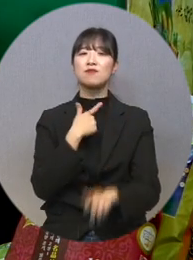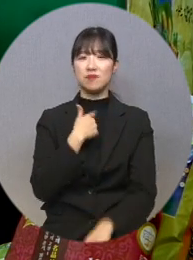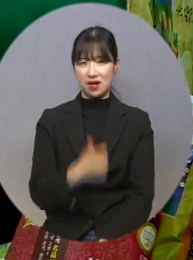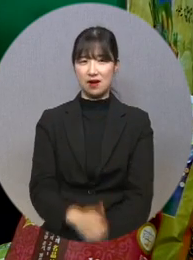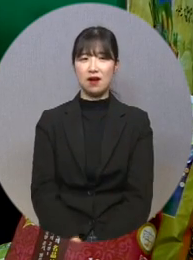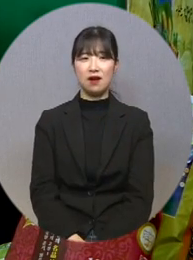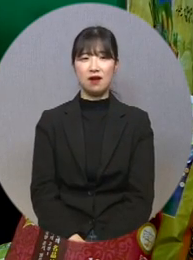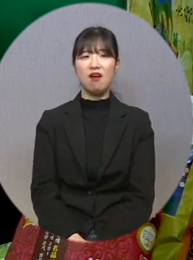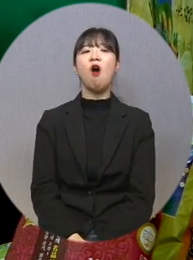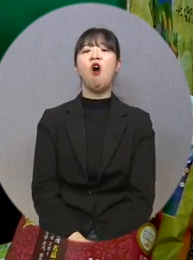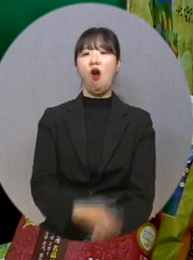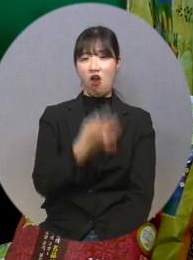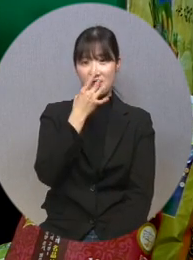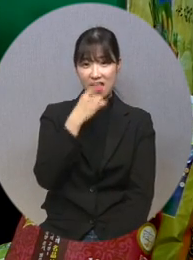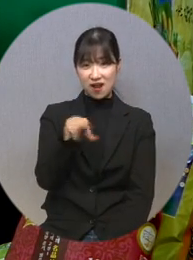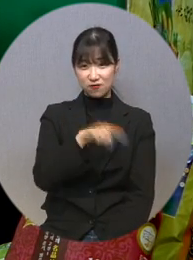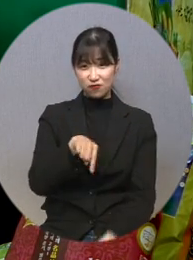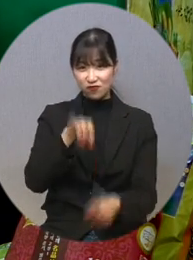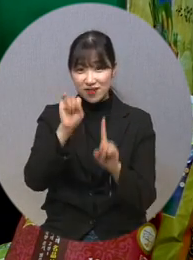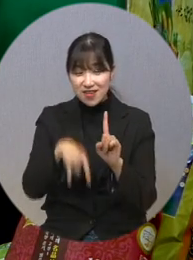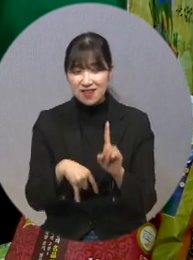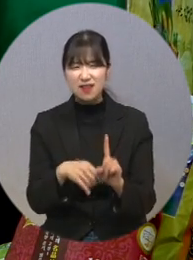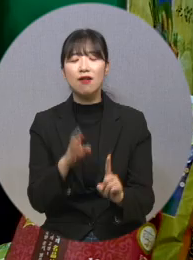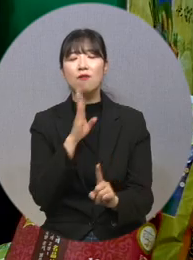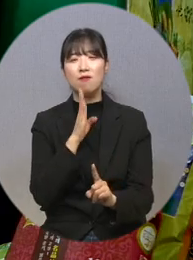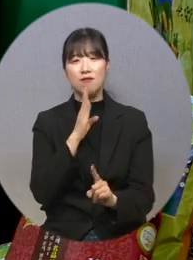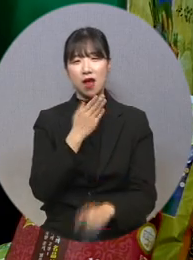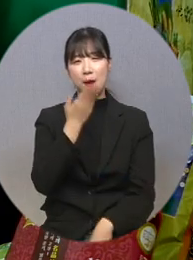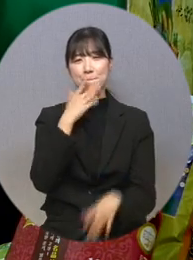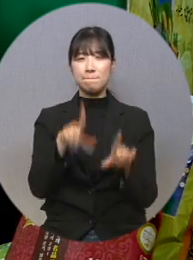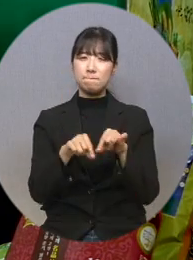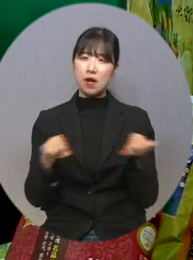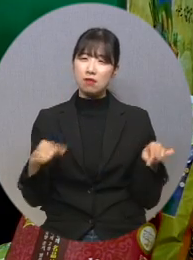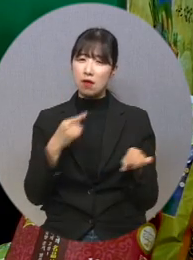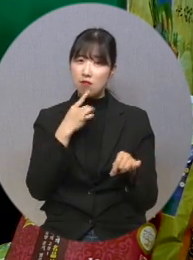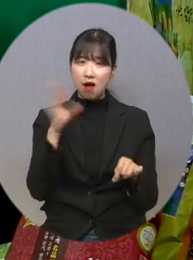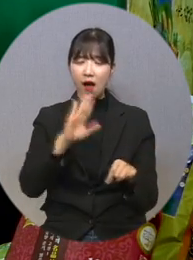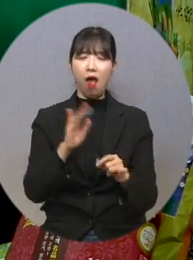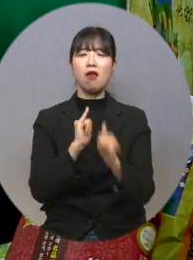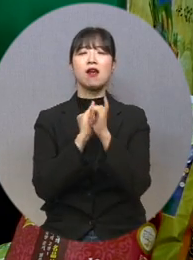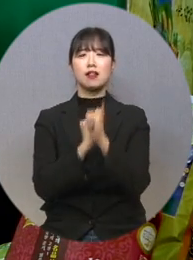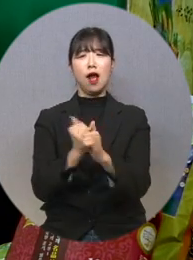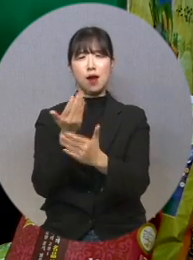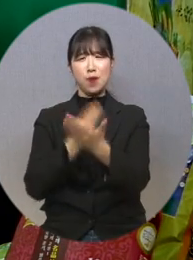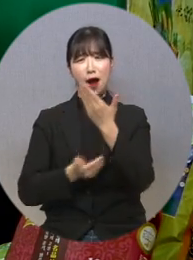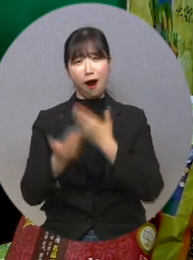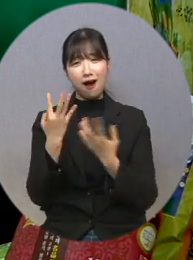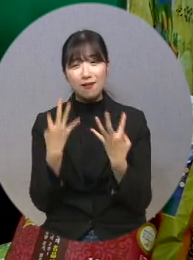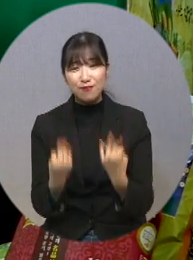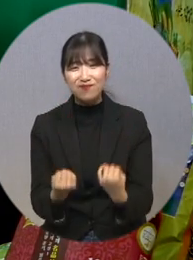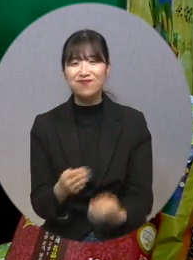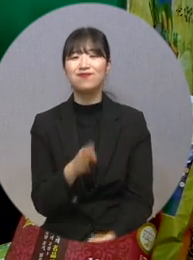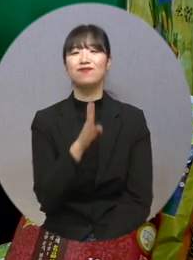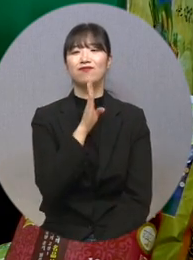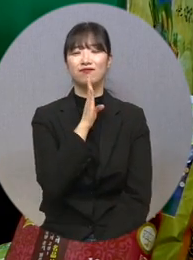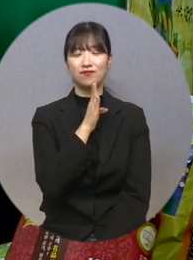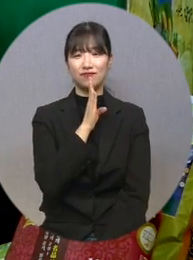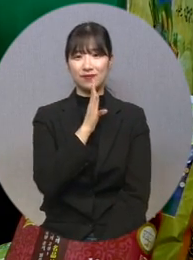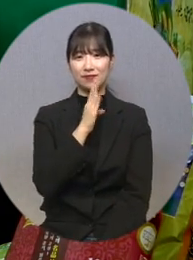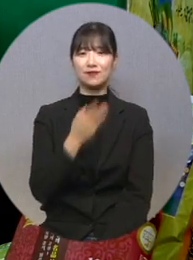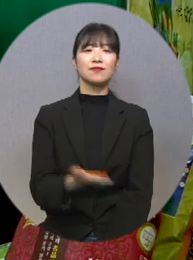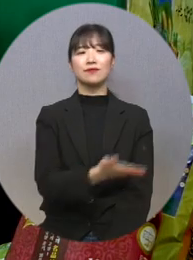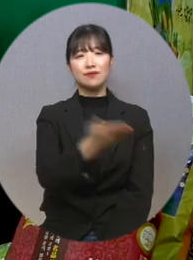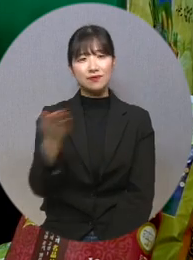1등. 이야. 예, 쌀 1등. 아, 그러니까 밥상만 따닥하게 해주는 줄 알았더니 상도 많이 받았구나, 이 쌀이. 예, 맞습니다. 아유, 알겠습니다.